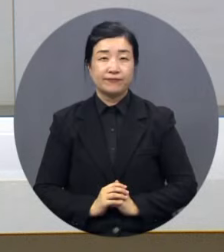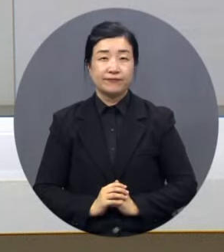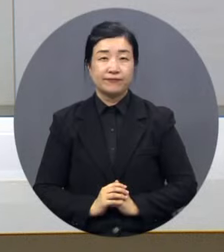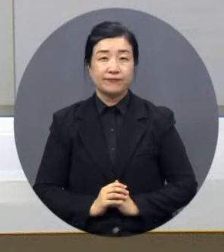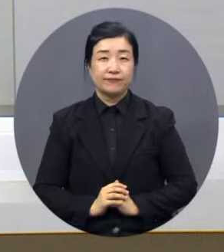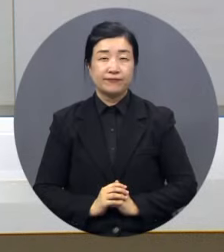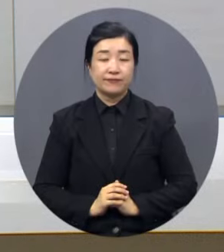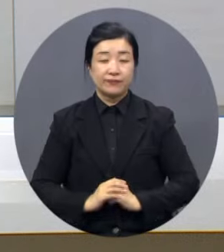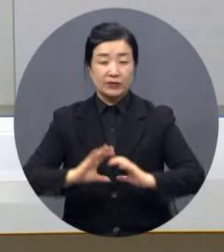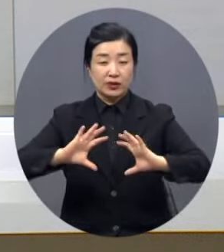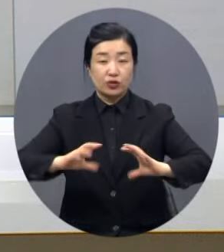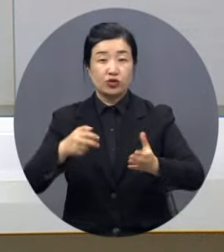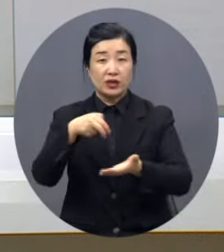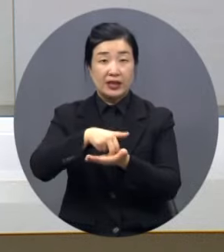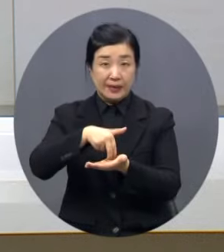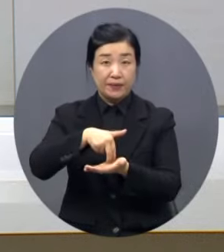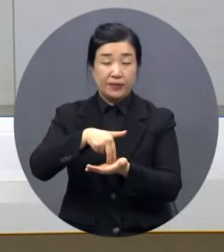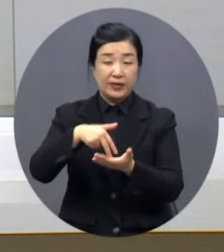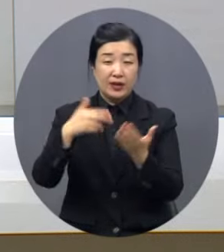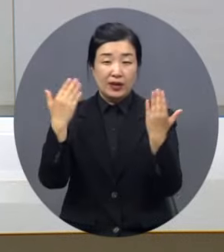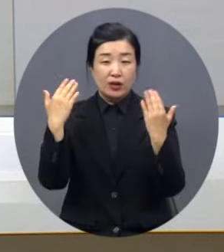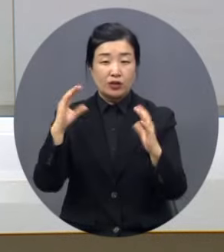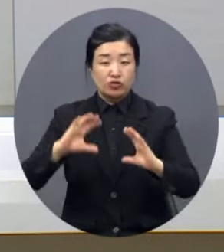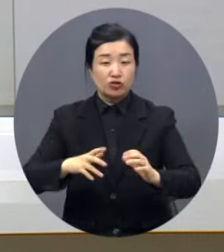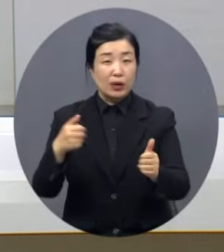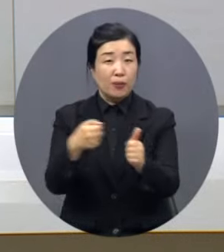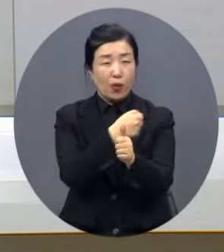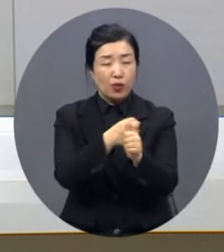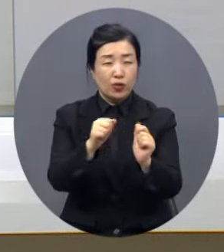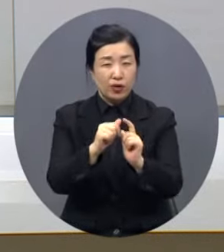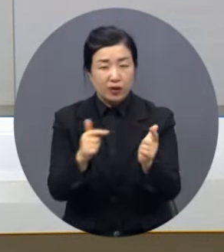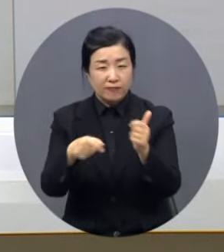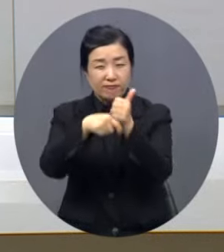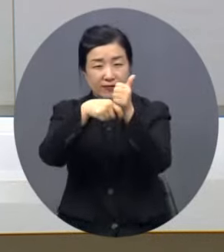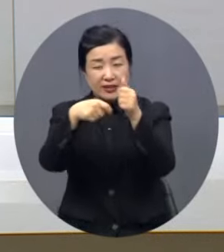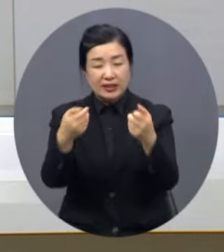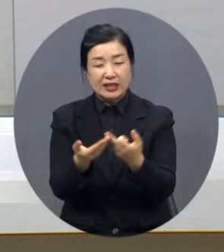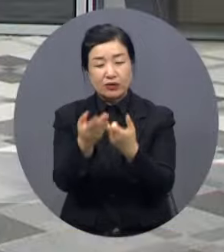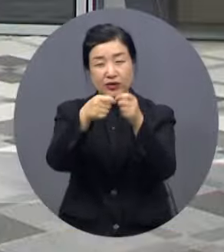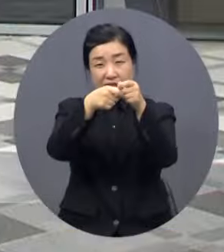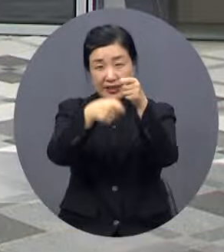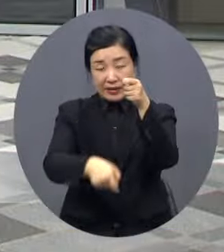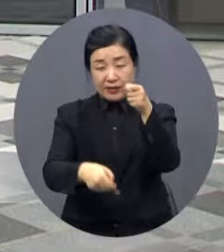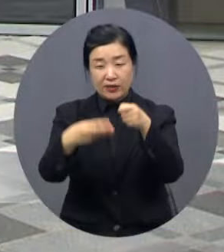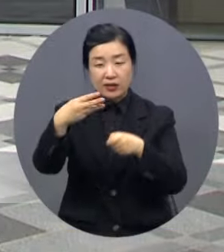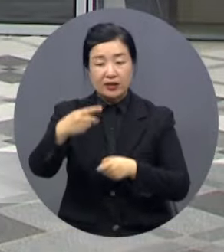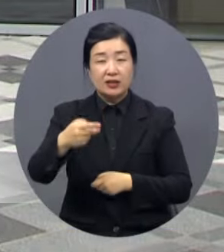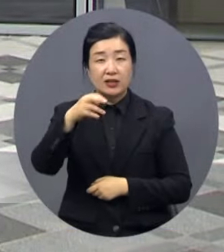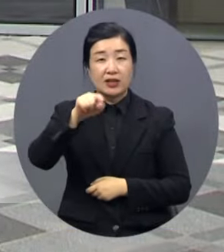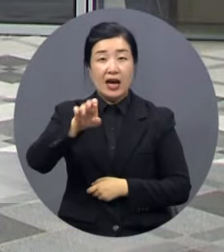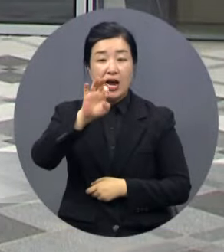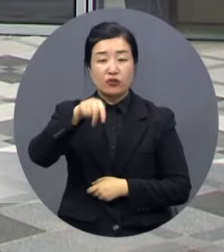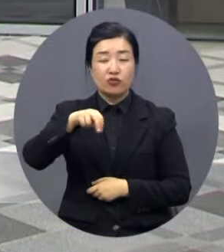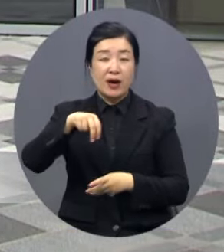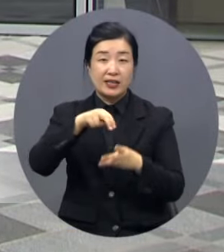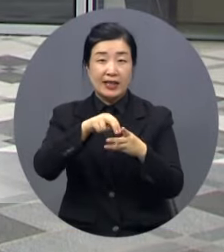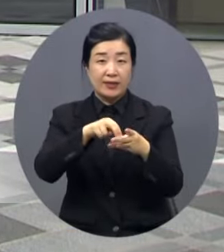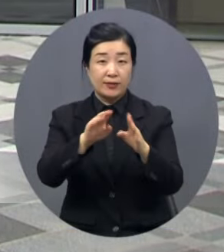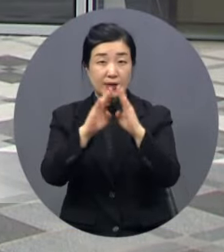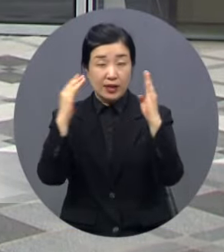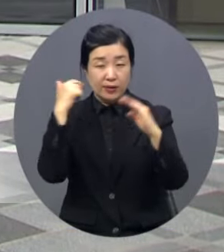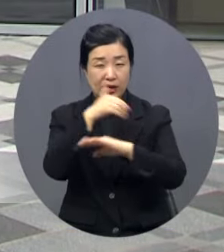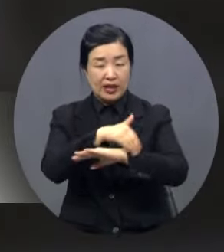국립 국가폭력 트라우마 치유센터 제주 분원 출범식이 오는 7월 1일 열립니다